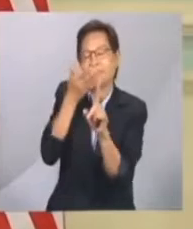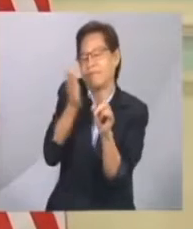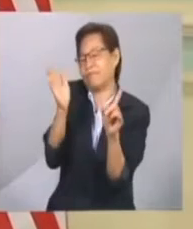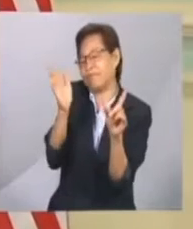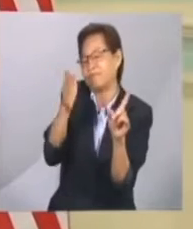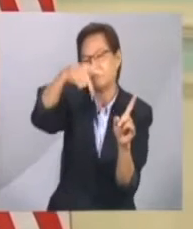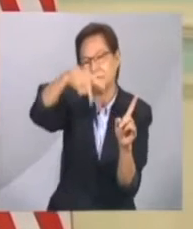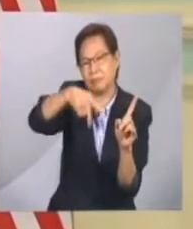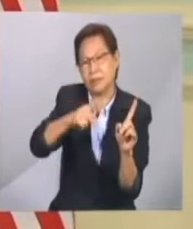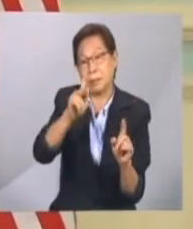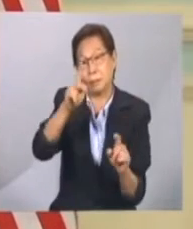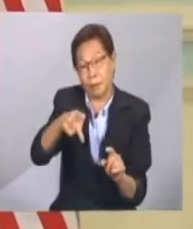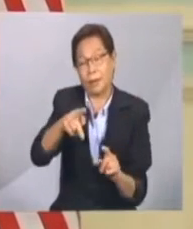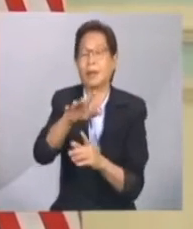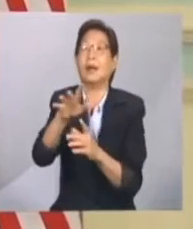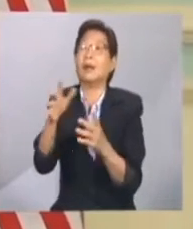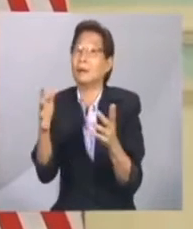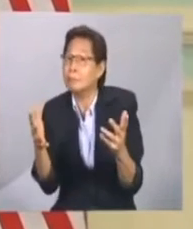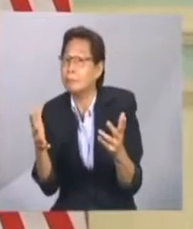PKP, merangkumi